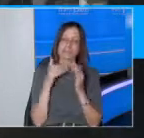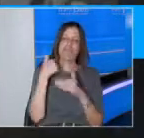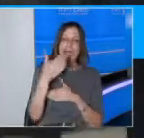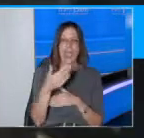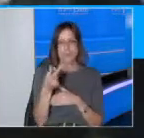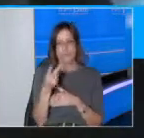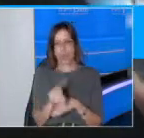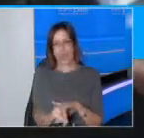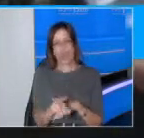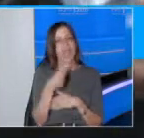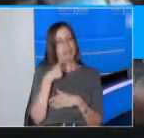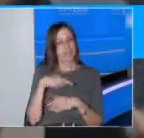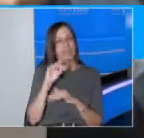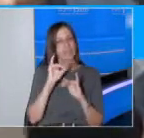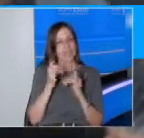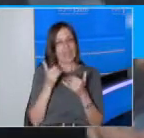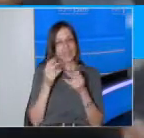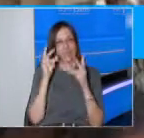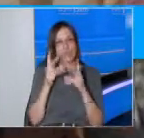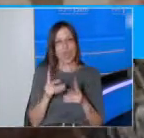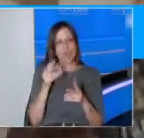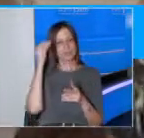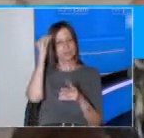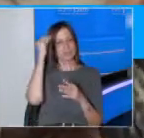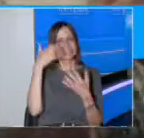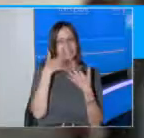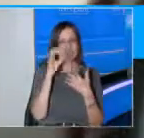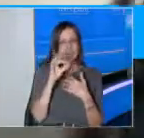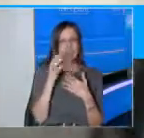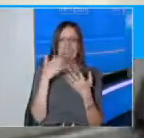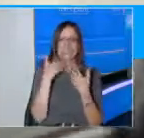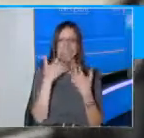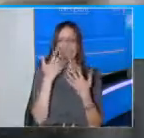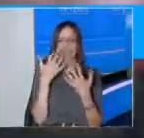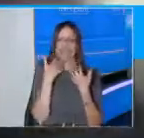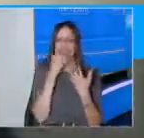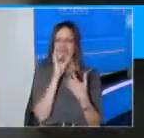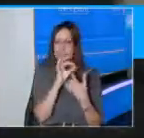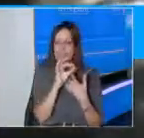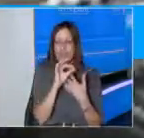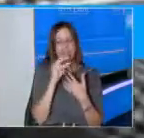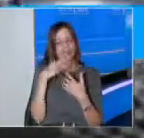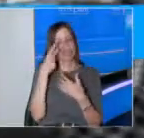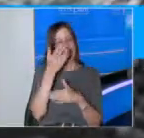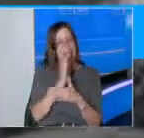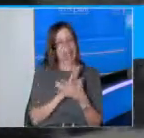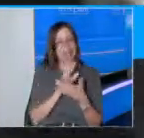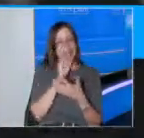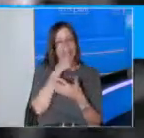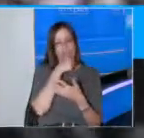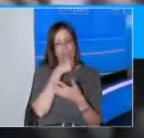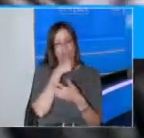מותה, אנחנו כן נוכל להנציח את הסיפור שלה, לספר את הסיפור שלה, ולגרום לו להיות חלק